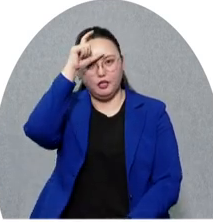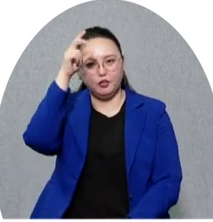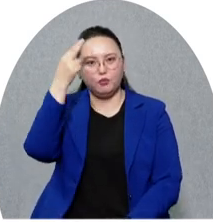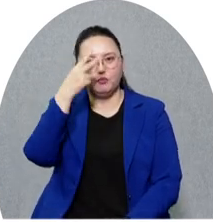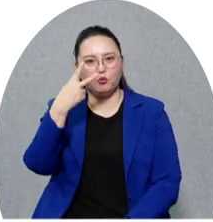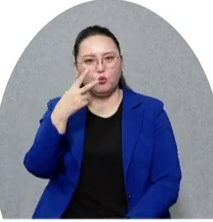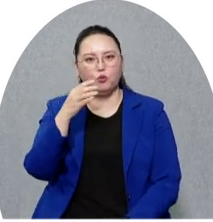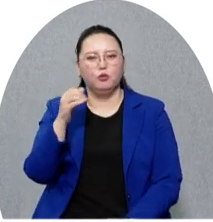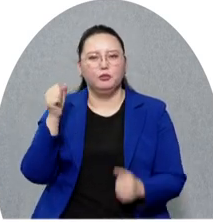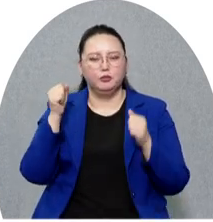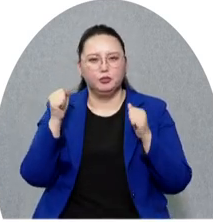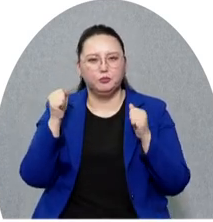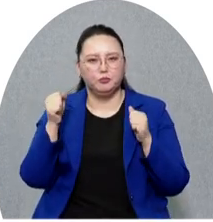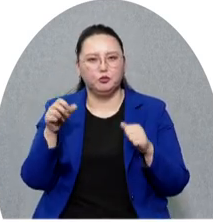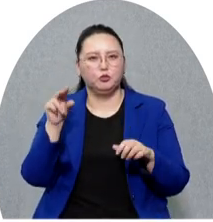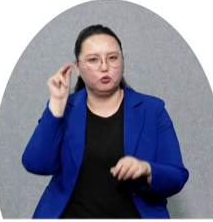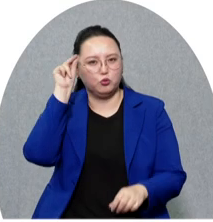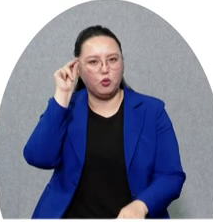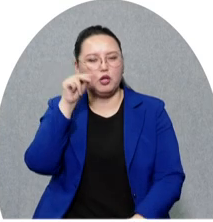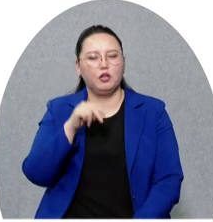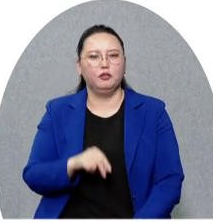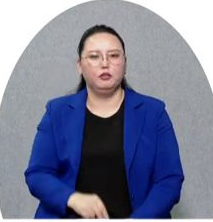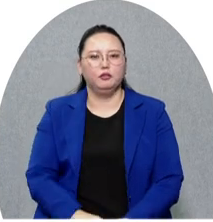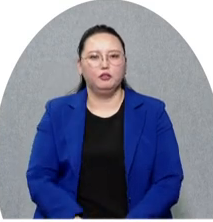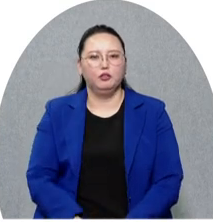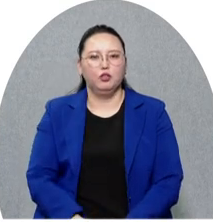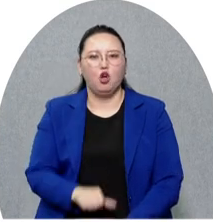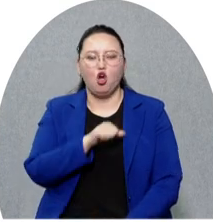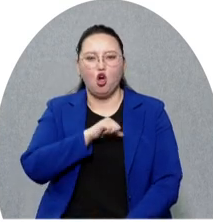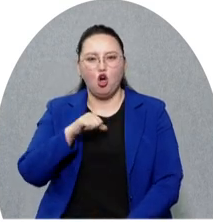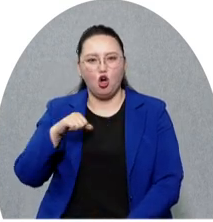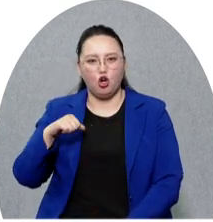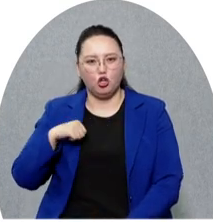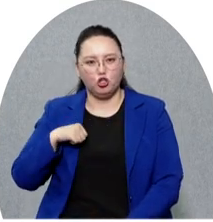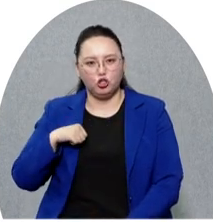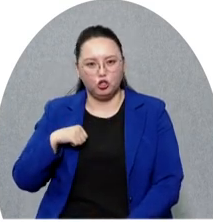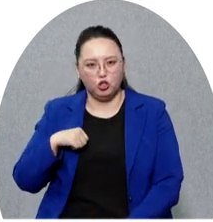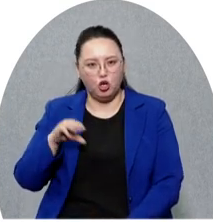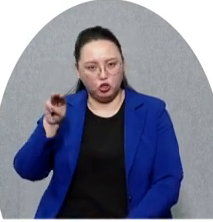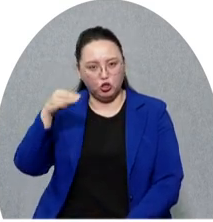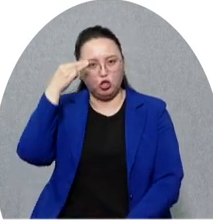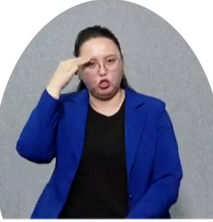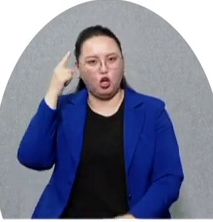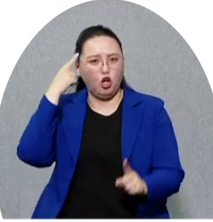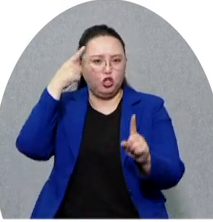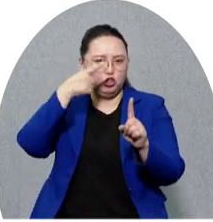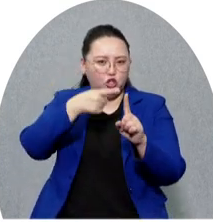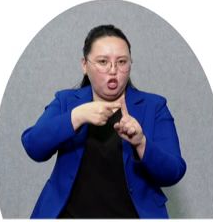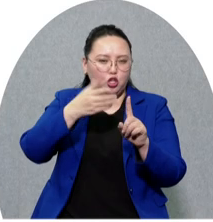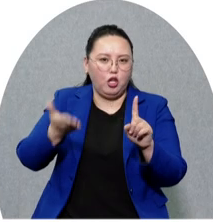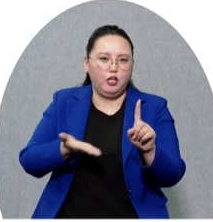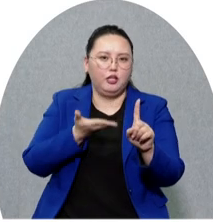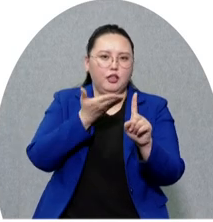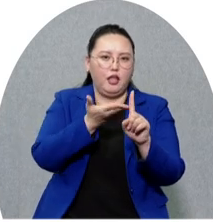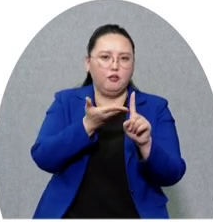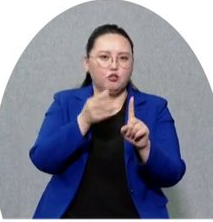Эрдэм дүү шимдэн сурху хэмээх нь өбөр түбэн тодорхой зорилгоо талбиж